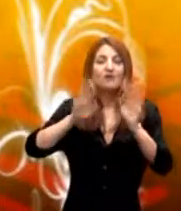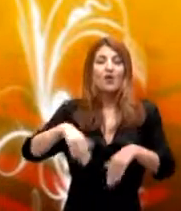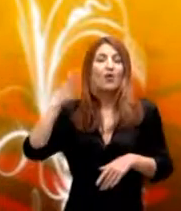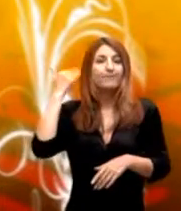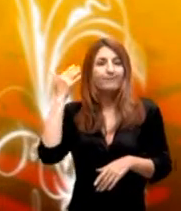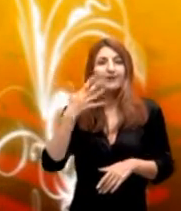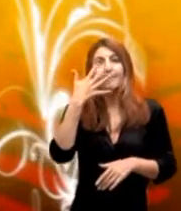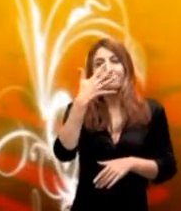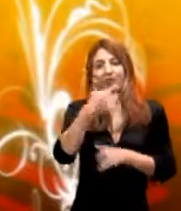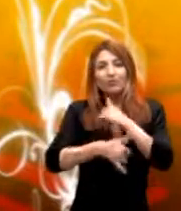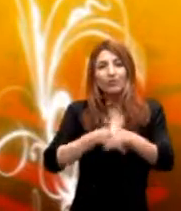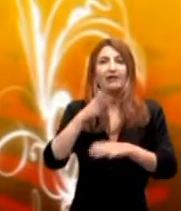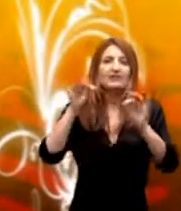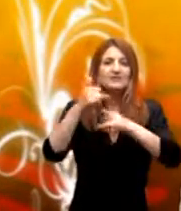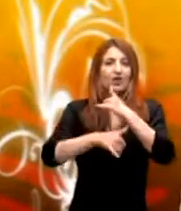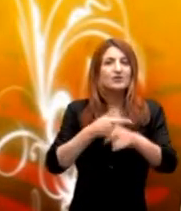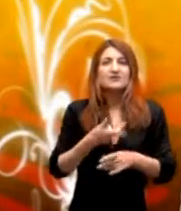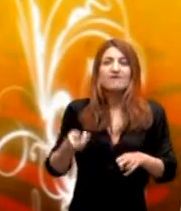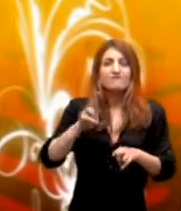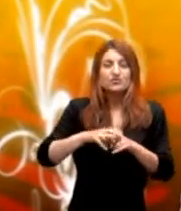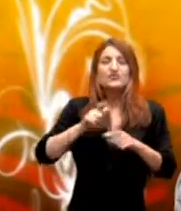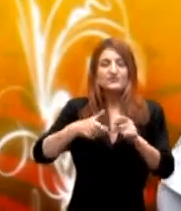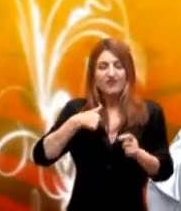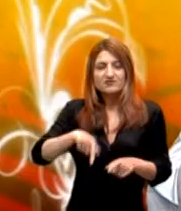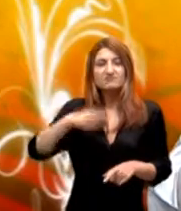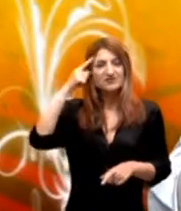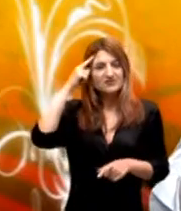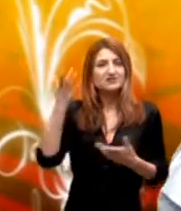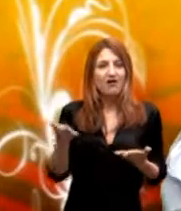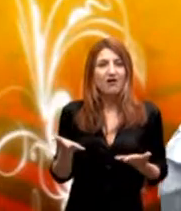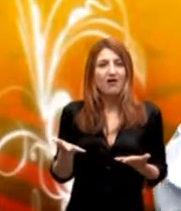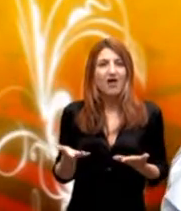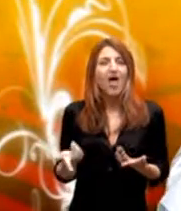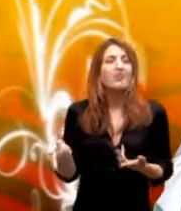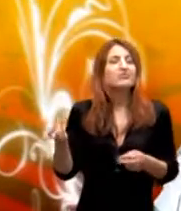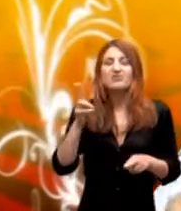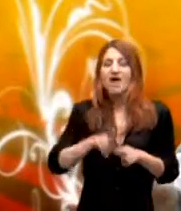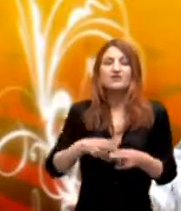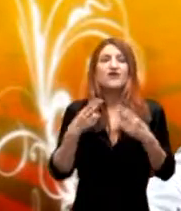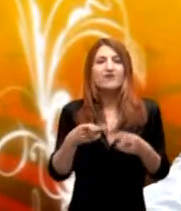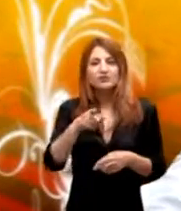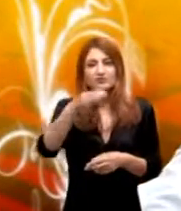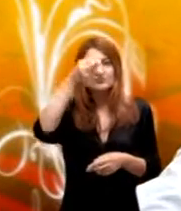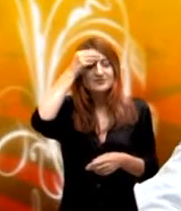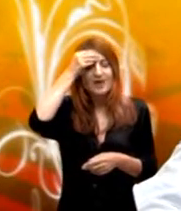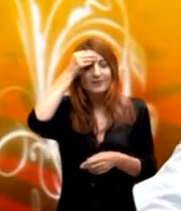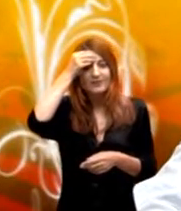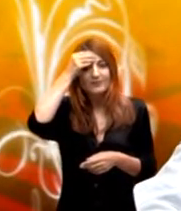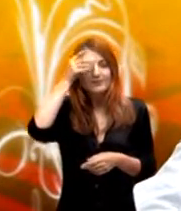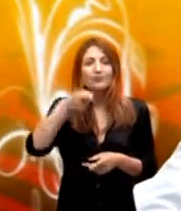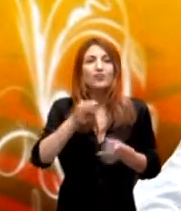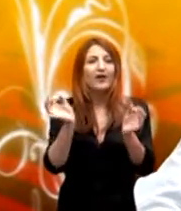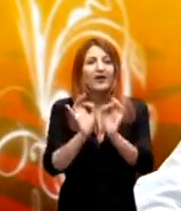recimo, 5 ili 10 godina. Strašno puno se zna. Ali najvažnije je zapamtiti